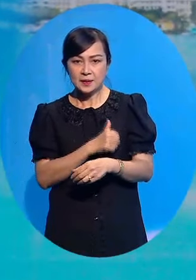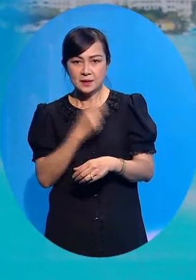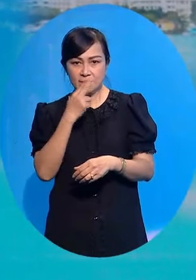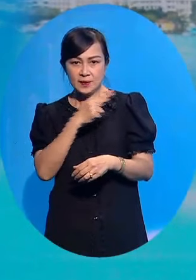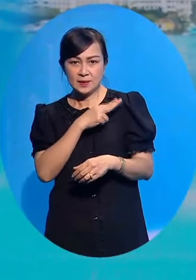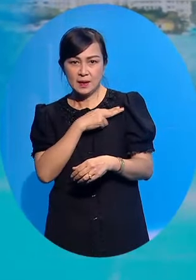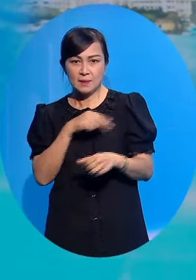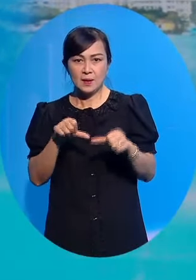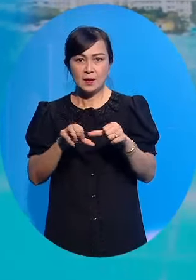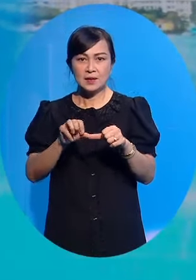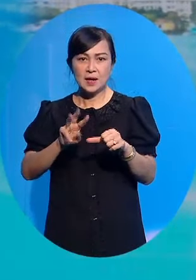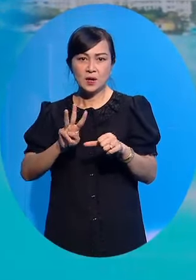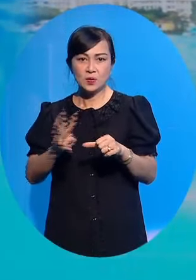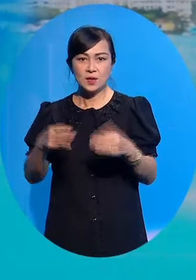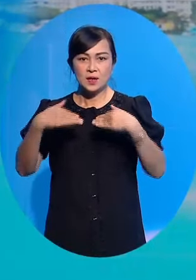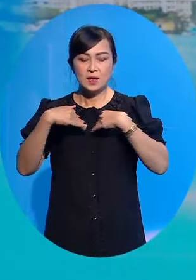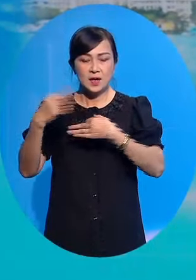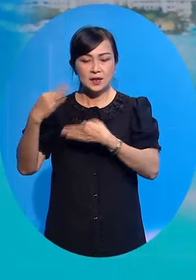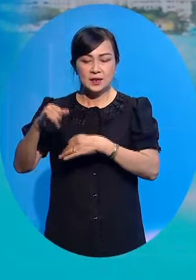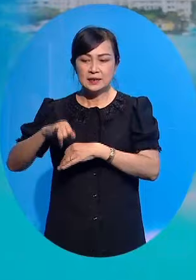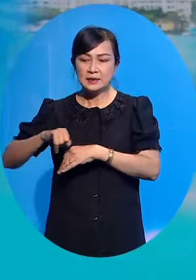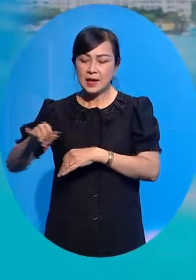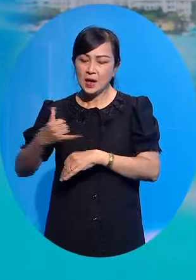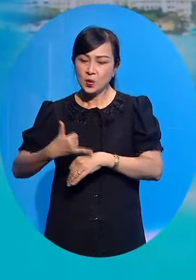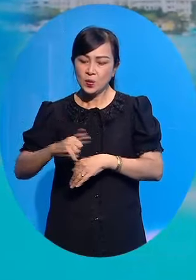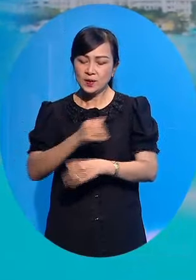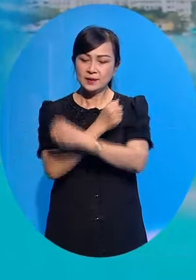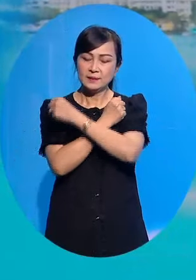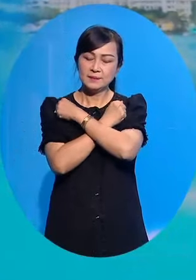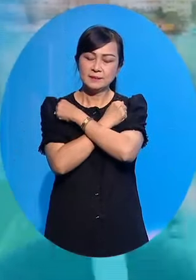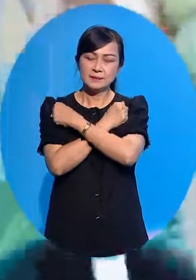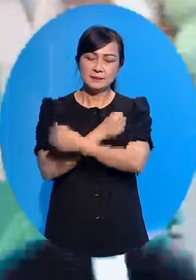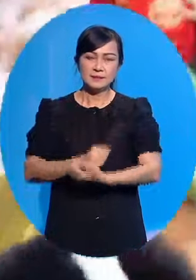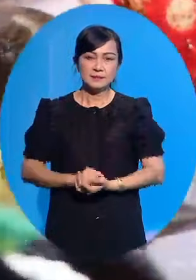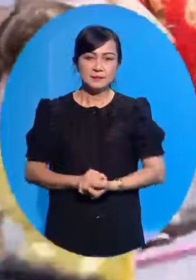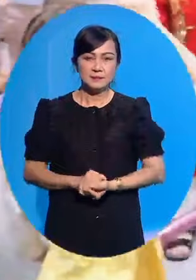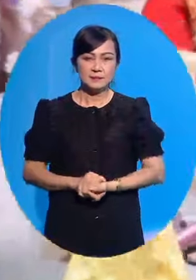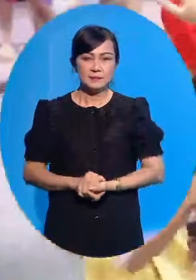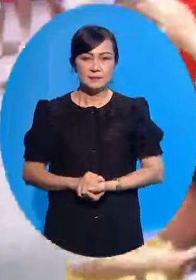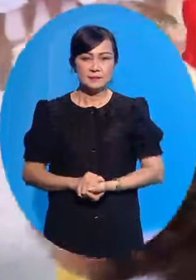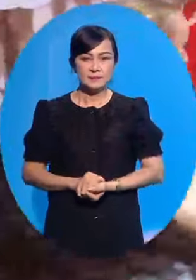Việt Nam ở Darwin tận hưởng cái Tết xa quê hương thật ấm áp.